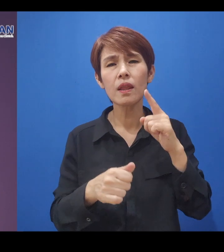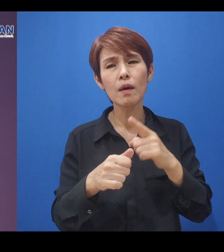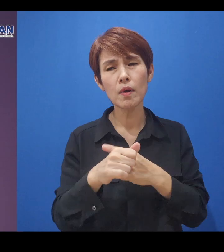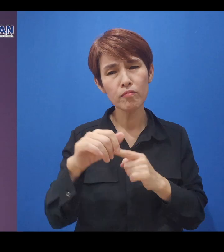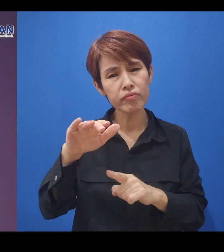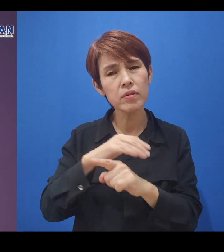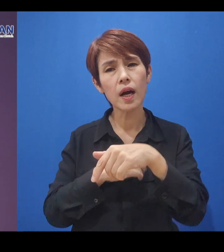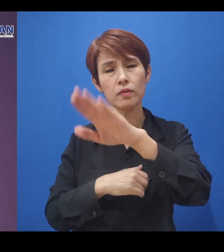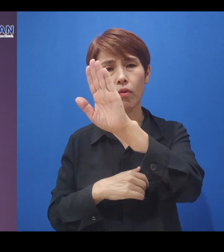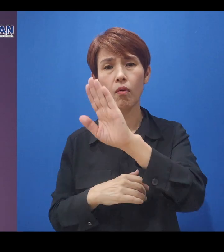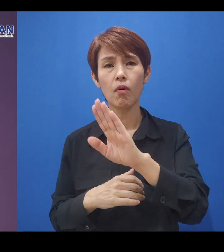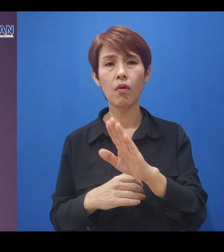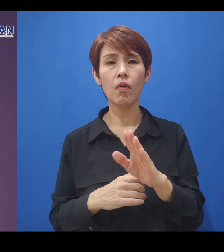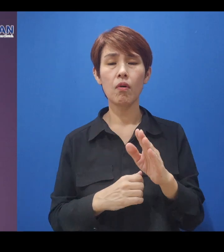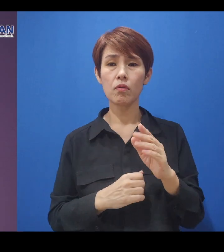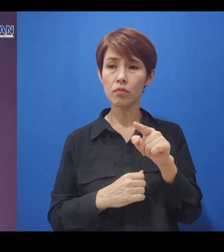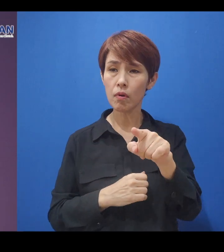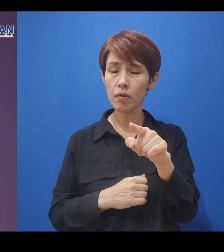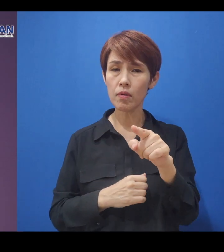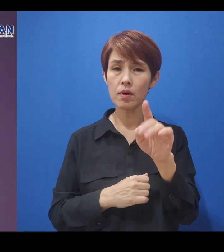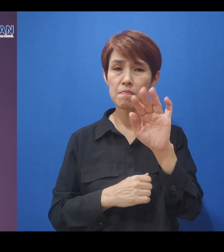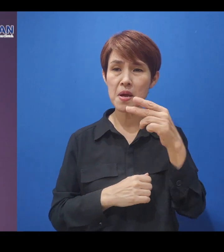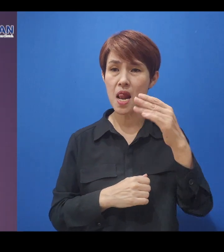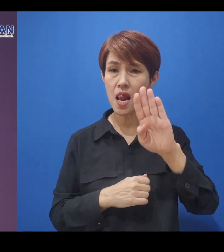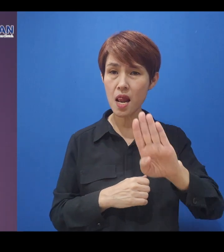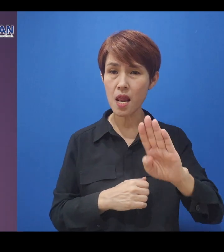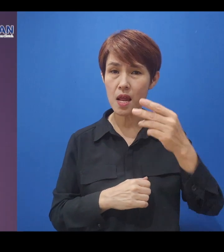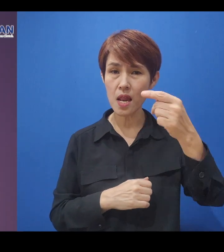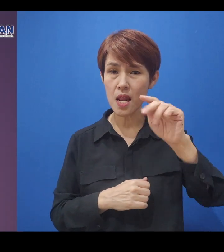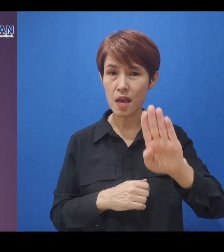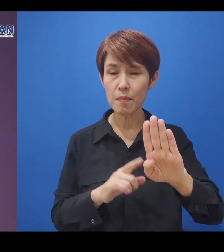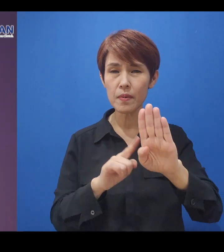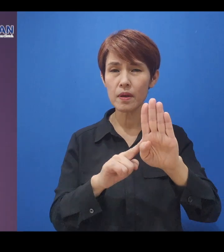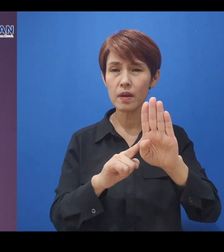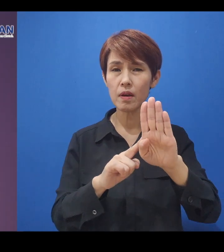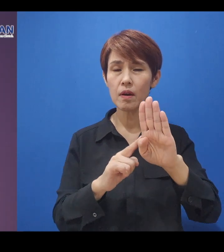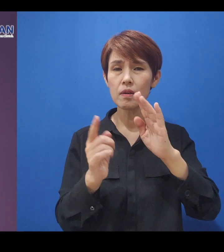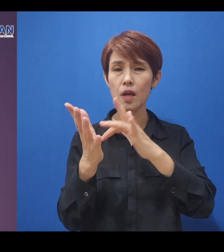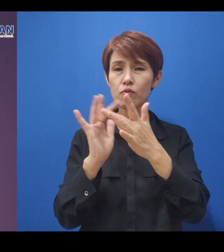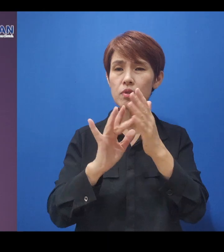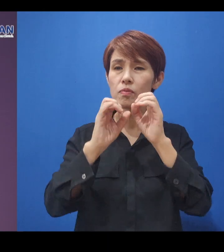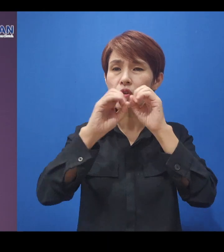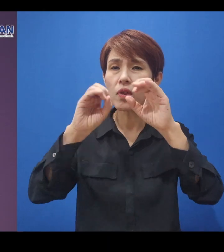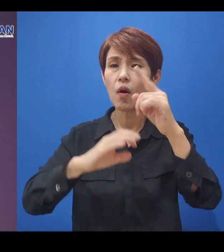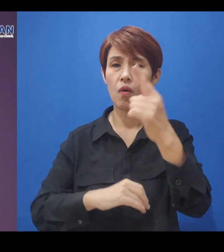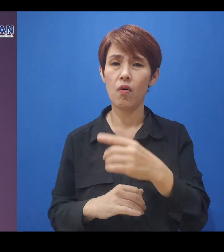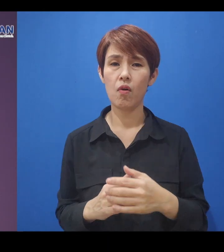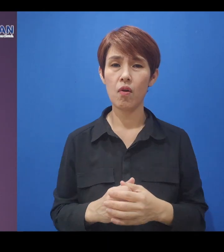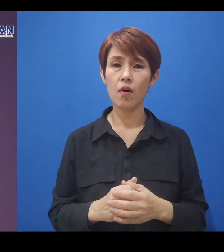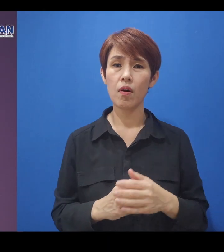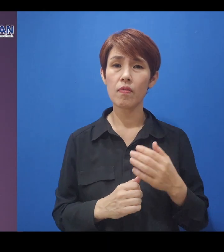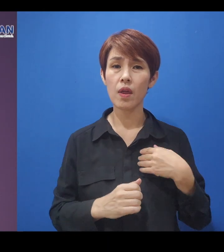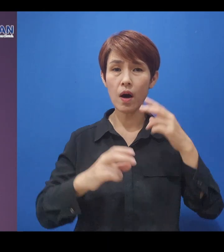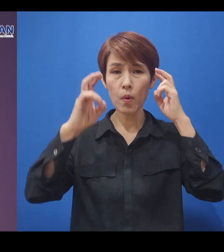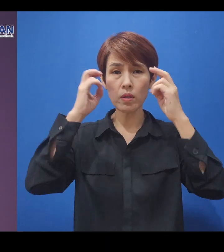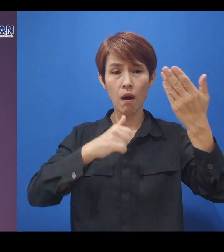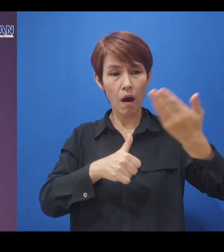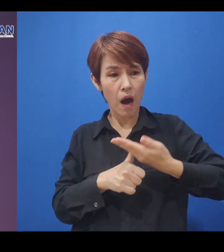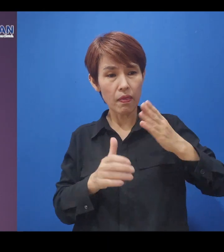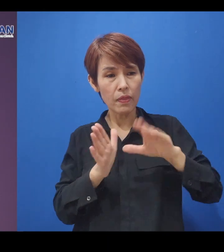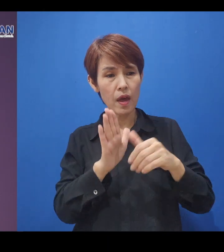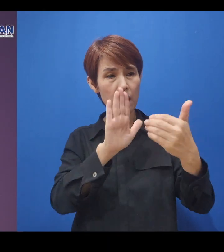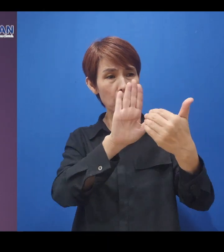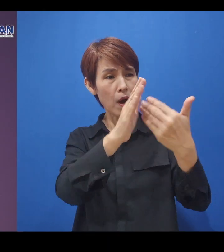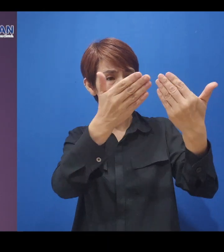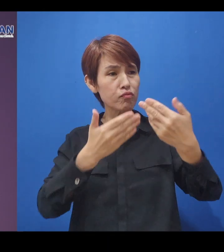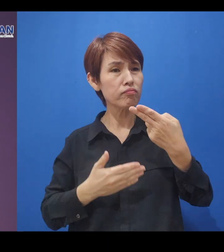어떻게 예수님 전해요? 내 직장이 깨질 때 아무것도 안 막아주신 분을 내가 어떻게 전해요? 그런데